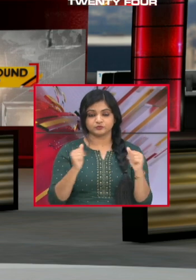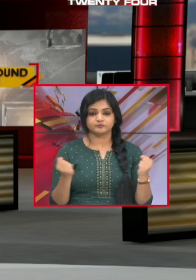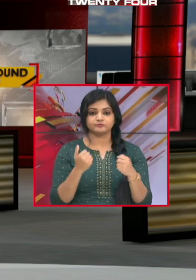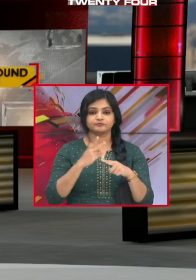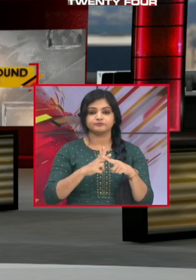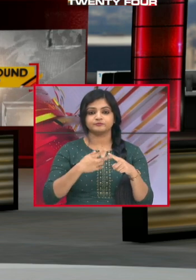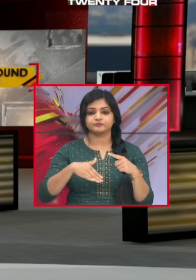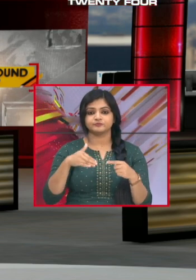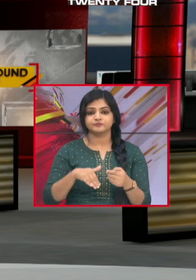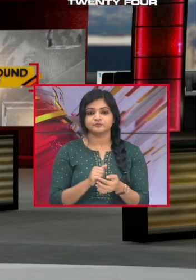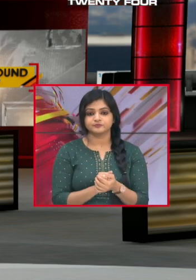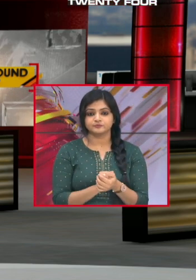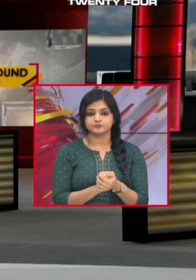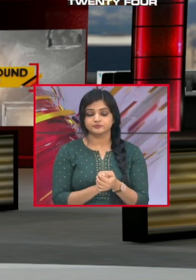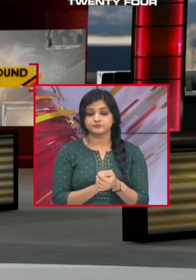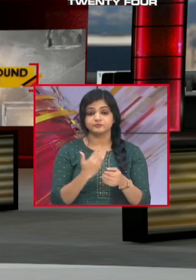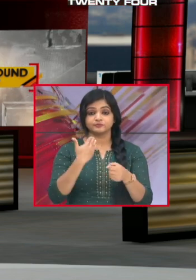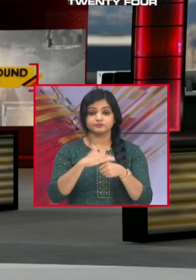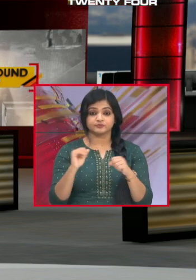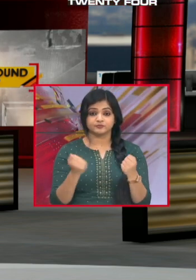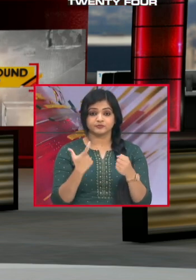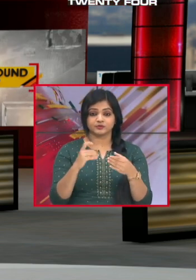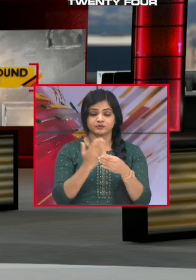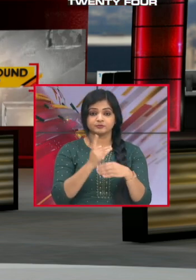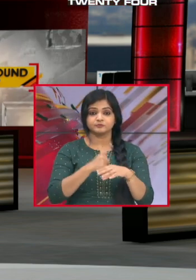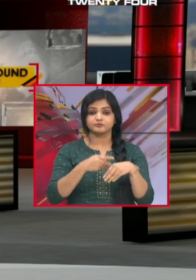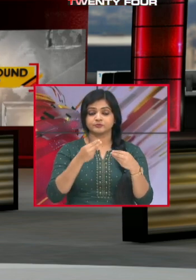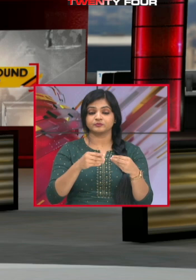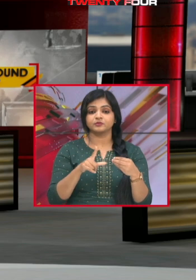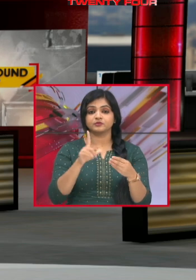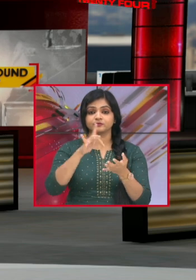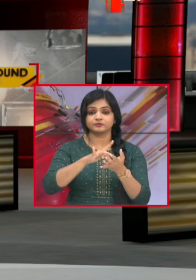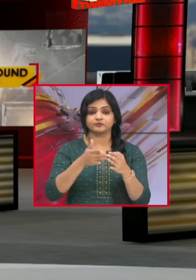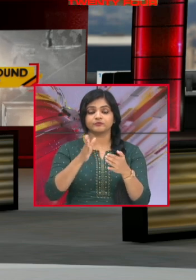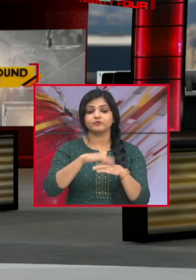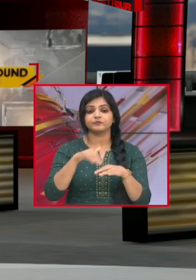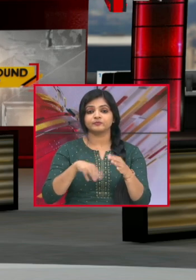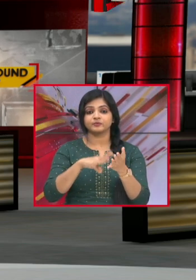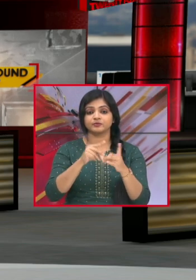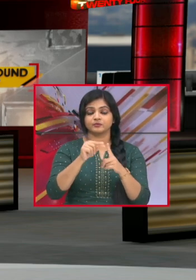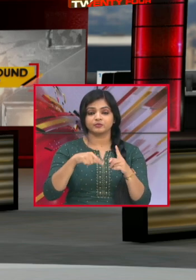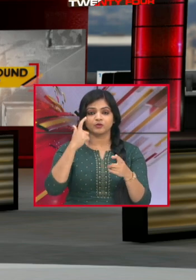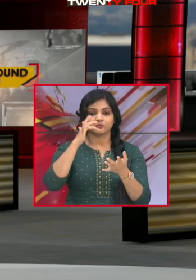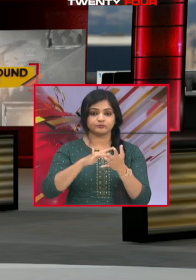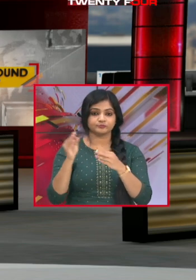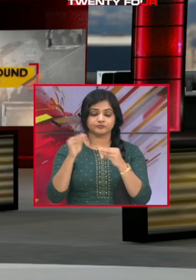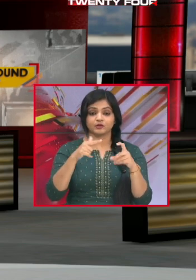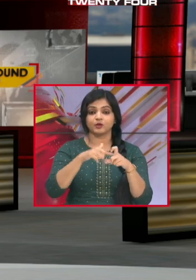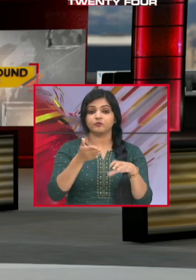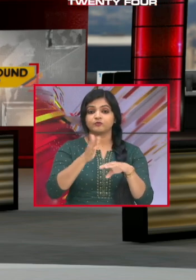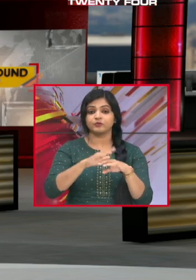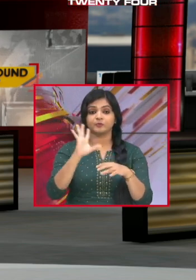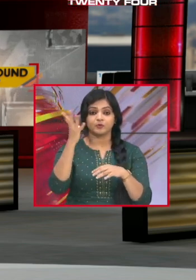ഊർജിതമായി പുരോഗമിക്കുകയാണ്. വധശ്രമക്കേസിൽ ശിക്ഷിക്കപ്പെട്ട ലക്ഷദ്വീപ് MP മുഹമ്മദ് ഫൈസലിനെ കണ്ണൂരിലെത്തിച്ചു. കൊച്ചിയിൽ നിന്ന് ഹെലികോപ്റ്റർ മാർഗമാണ്